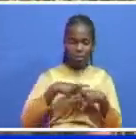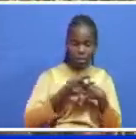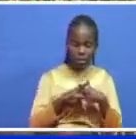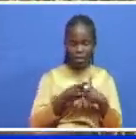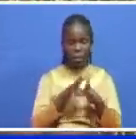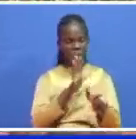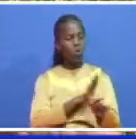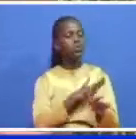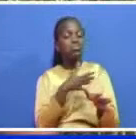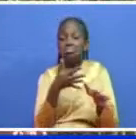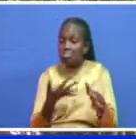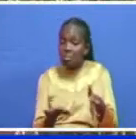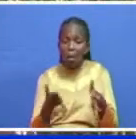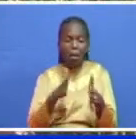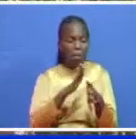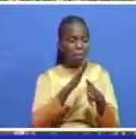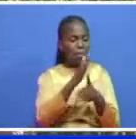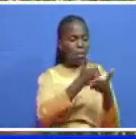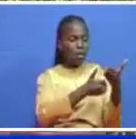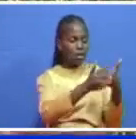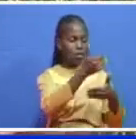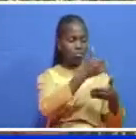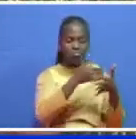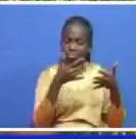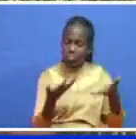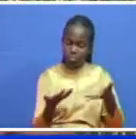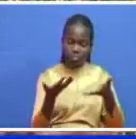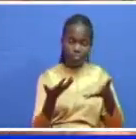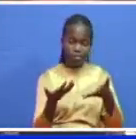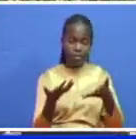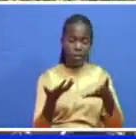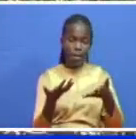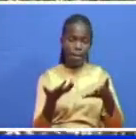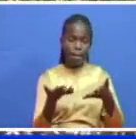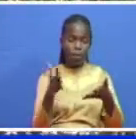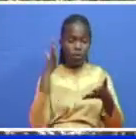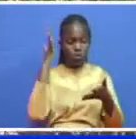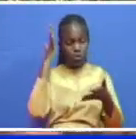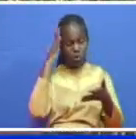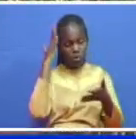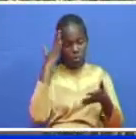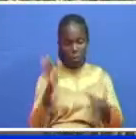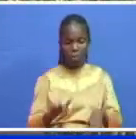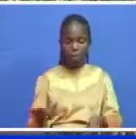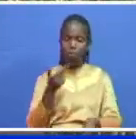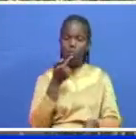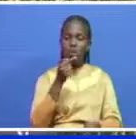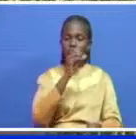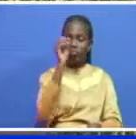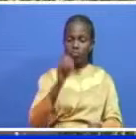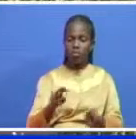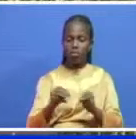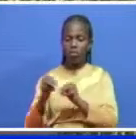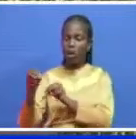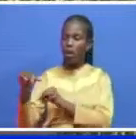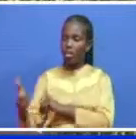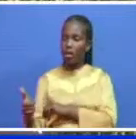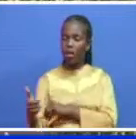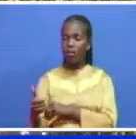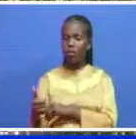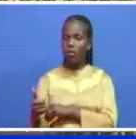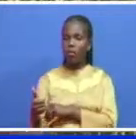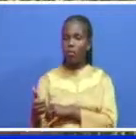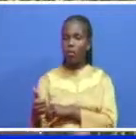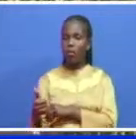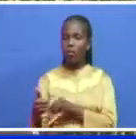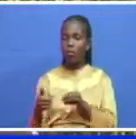music wanani ka masonry ukaenda drone kwata ama knowledge based that is 100% transition ange na moga na madona kukwata